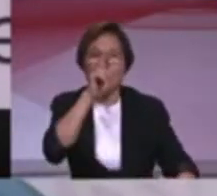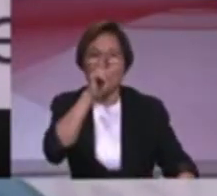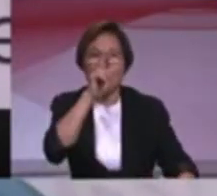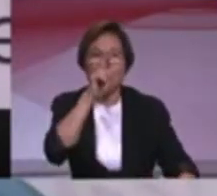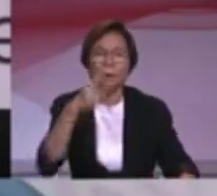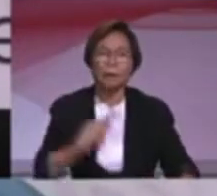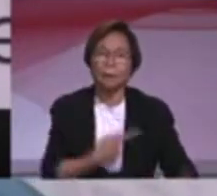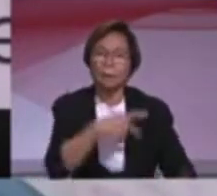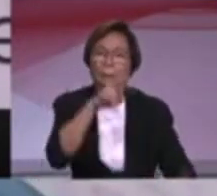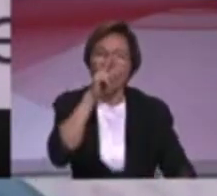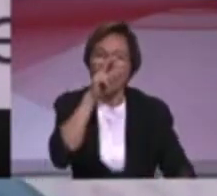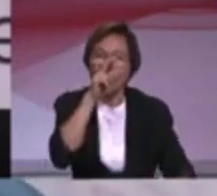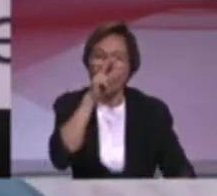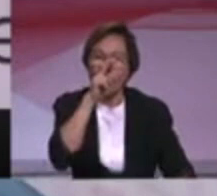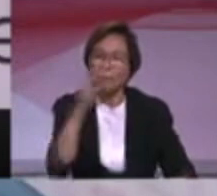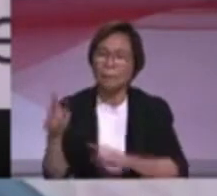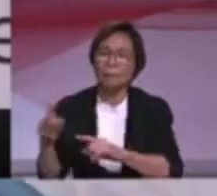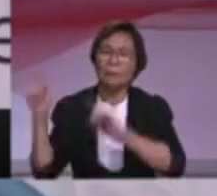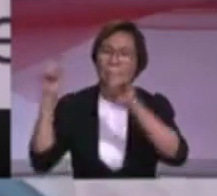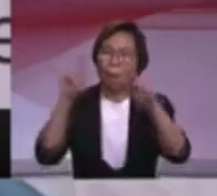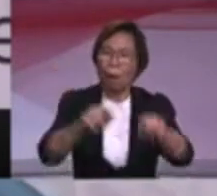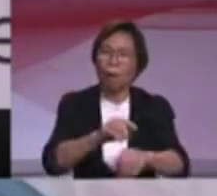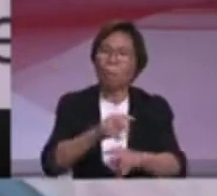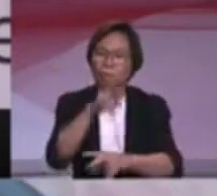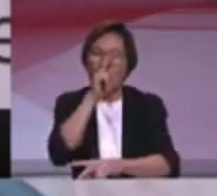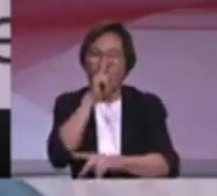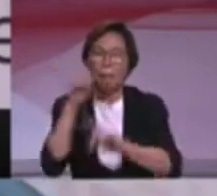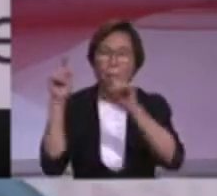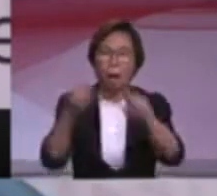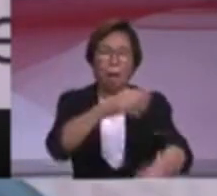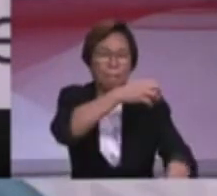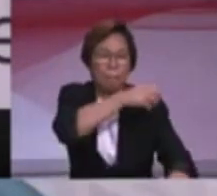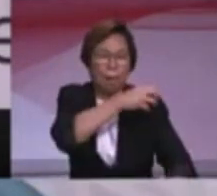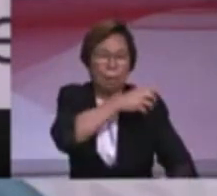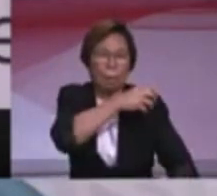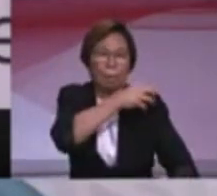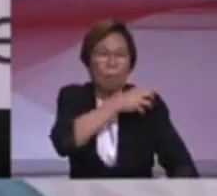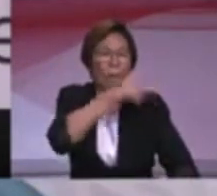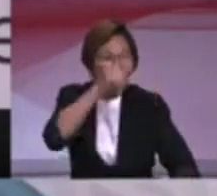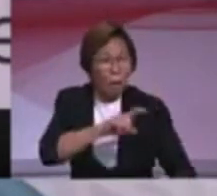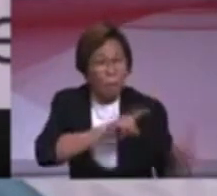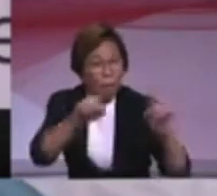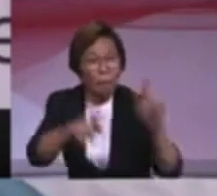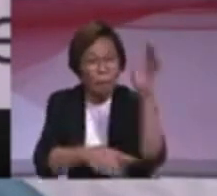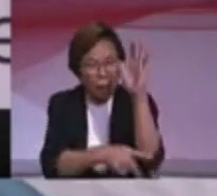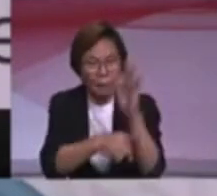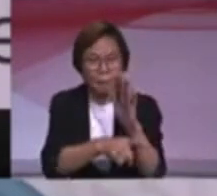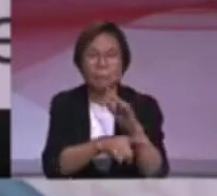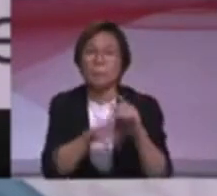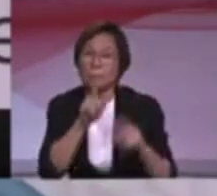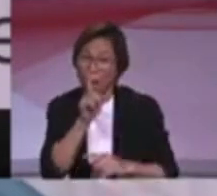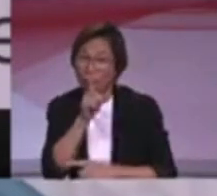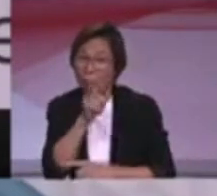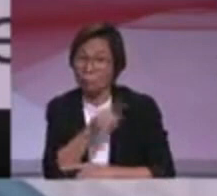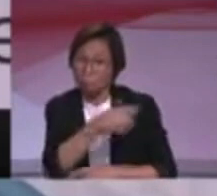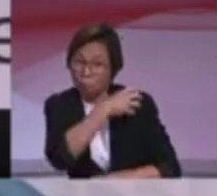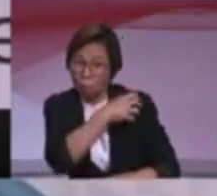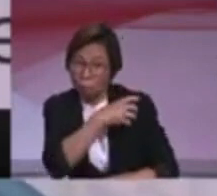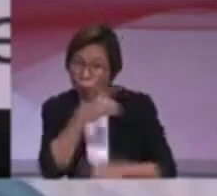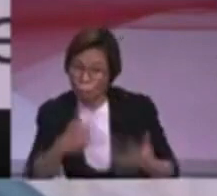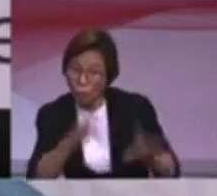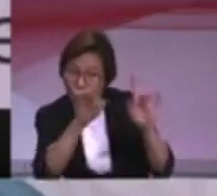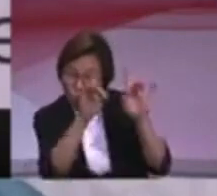segi kehadiran ke parlimen, iaitu pegawai-pegawai yang perlu hadir di parlimen pastikan mereka telah